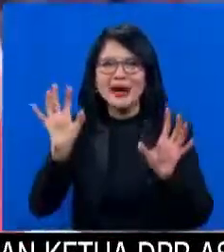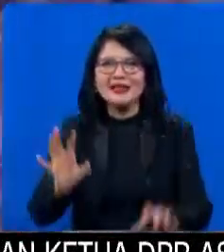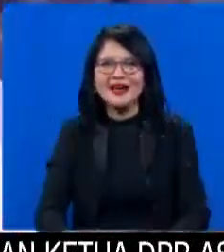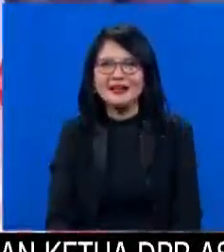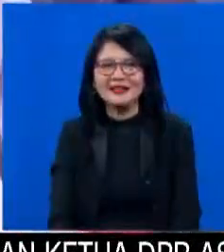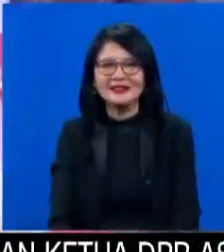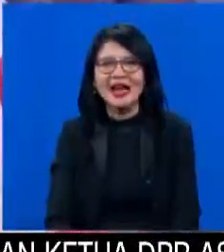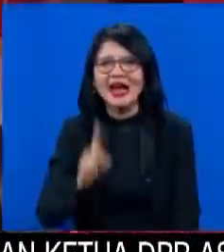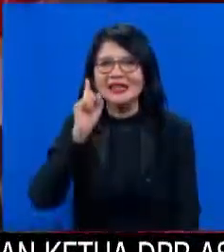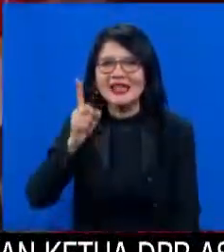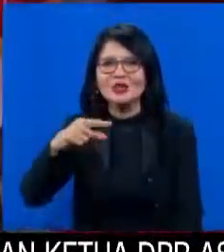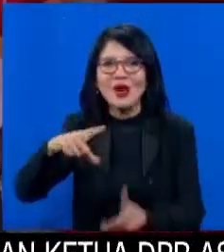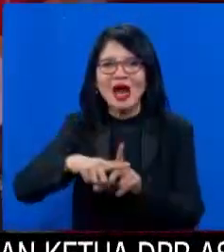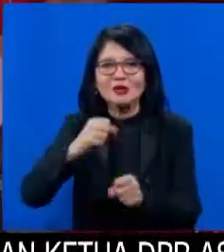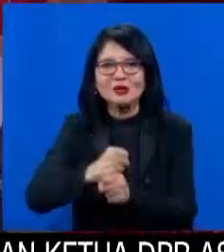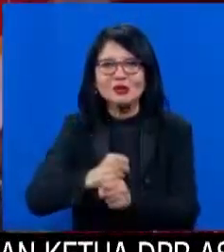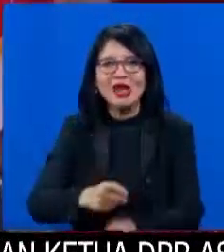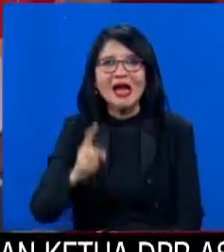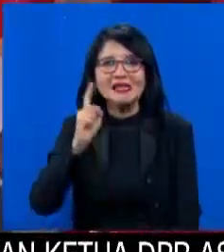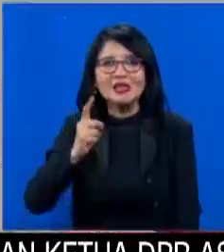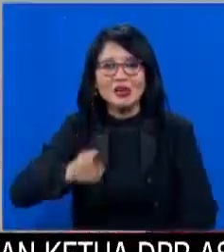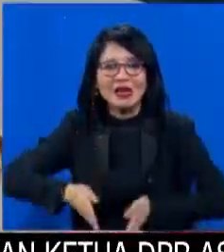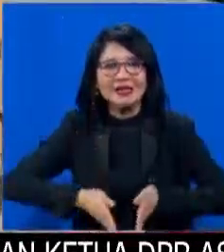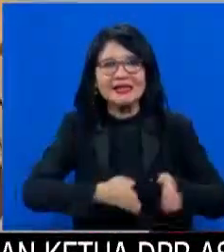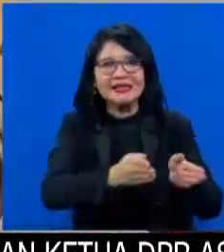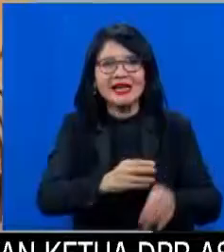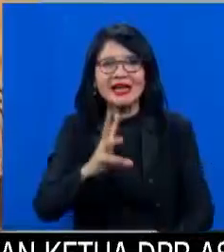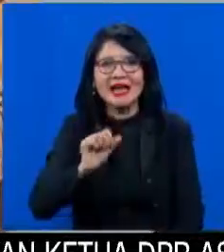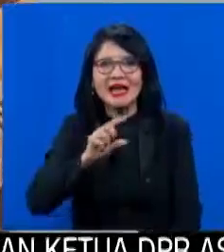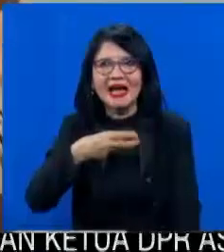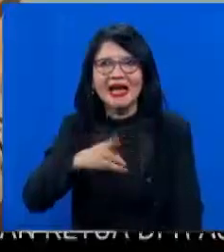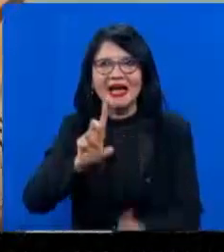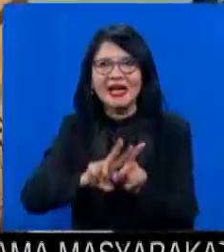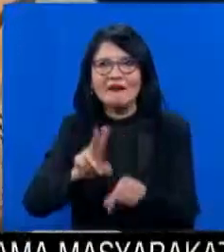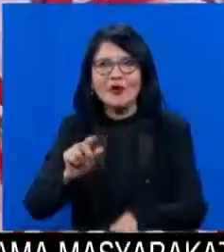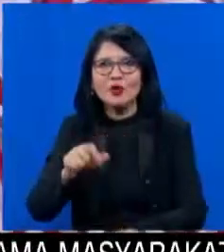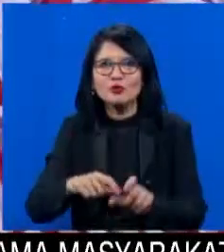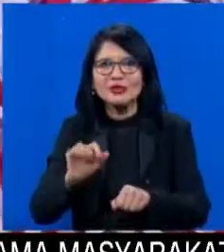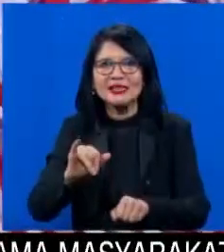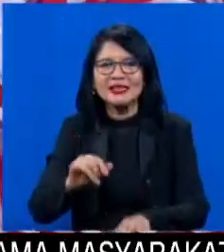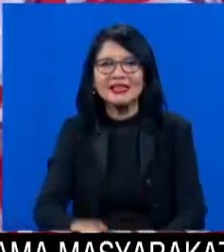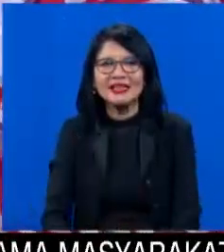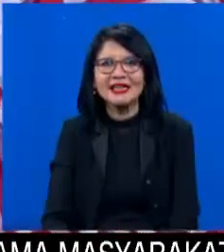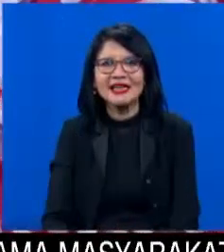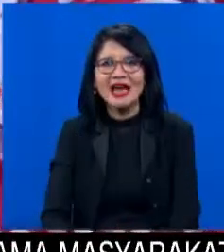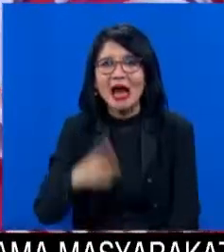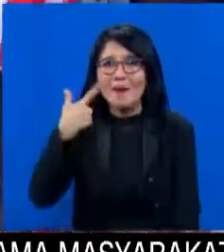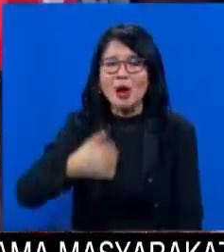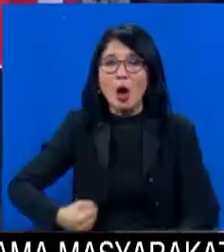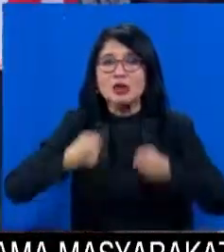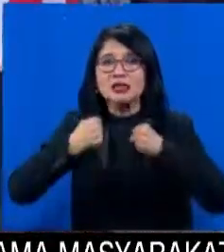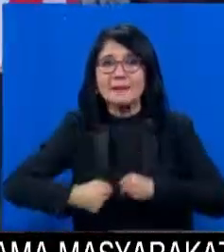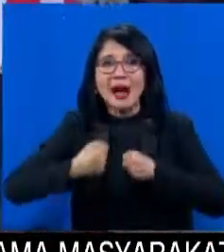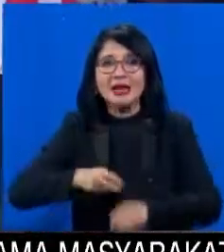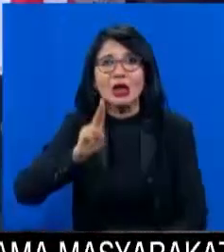pagi 1 Agustus. Salah satunya di Jalan Revolusi atau di depan Plaza Gamalama. Pedagang menyebut bersemangat karena